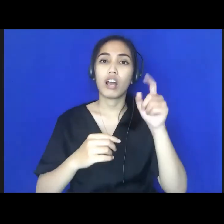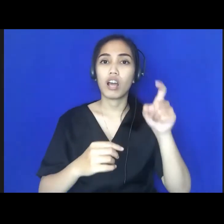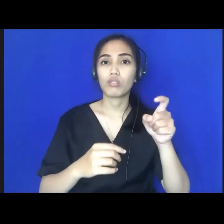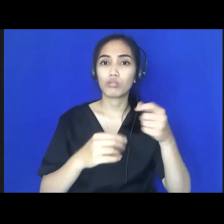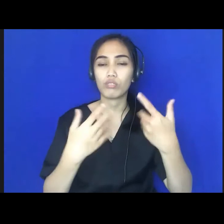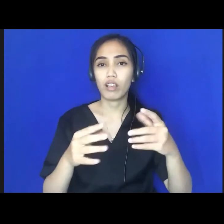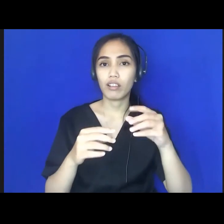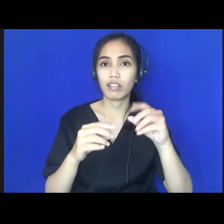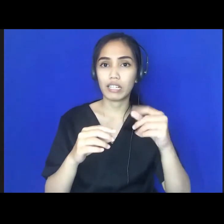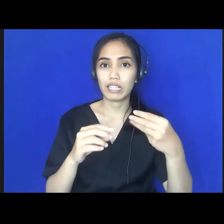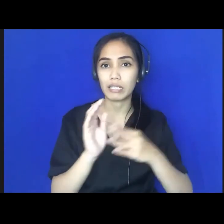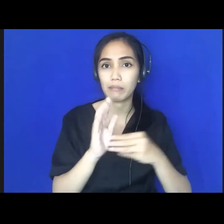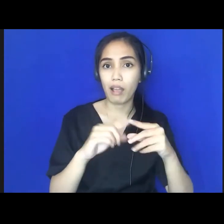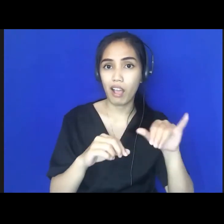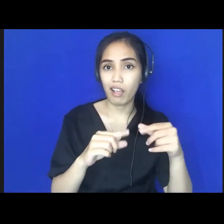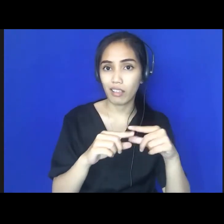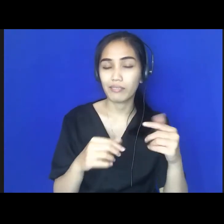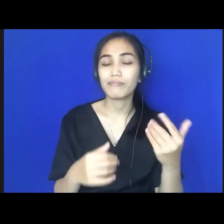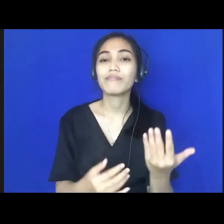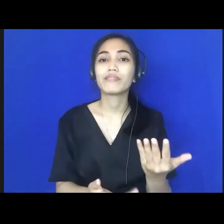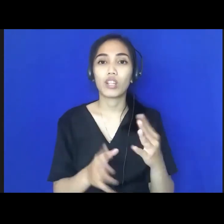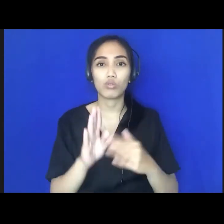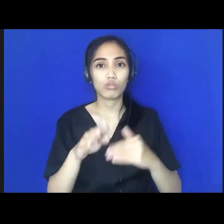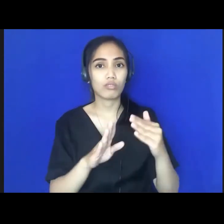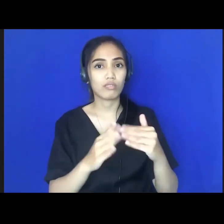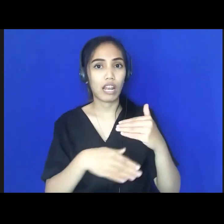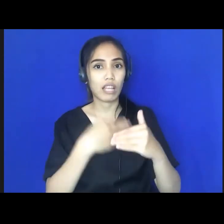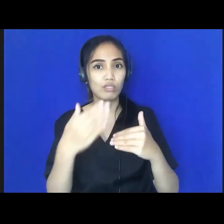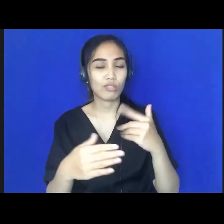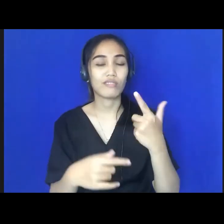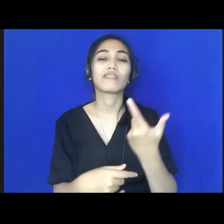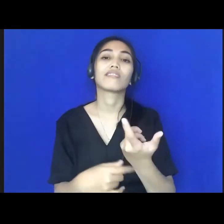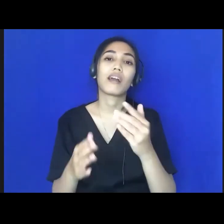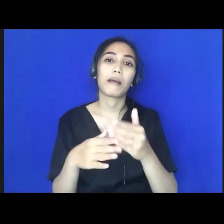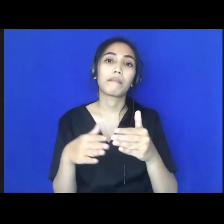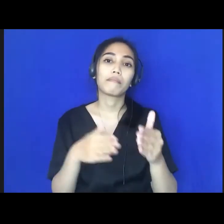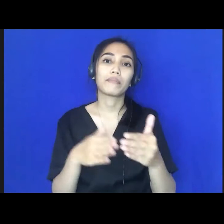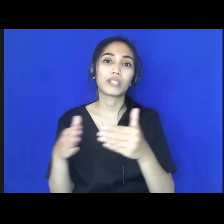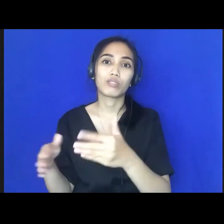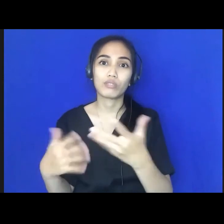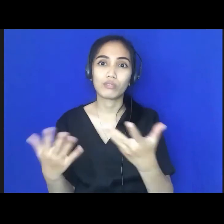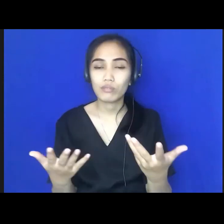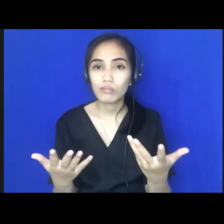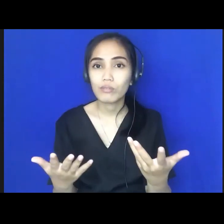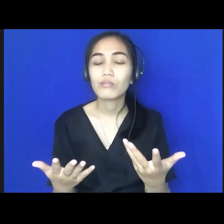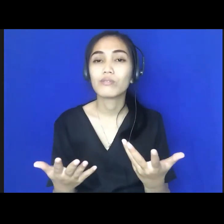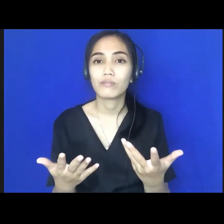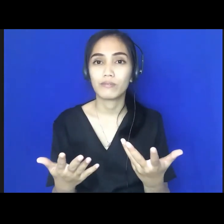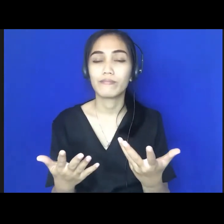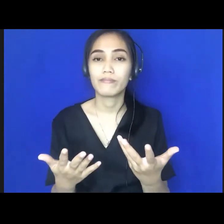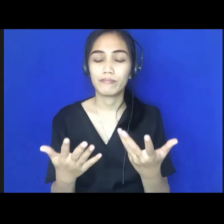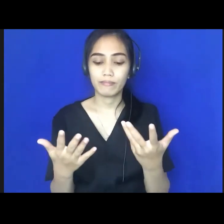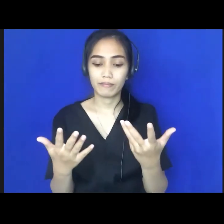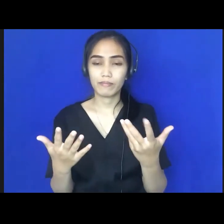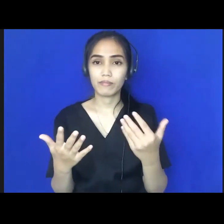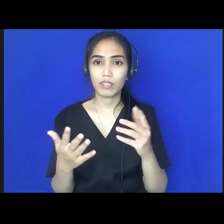remaja. Baik Ibu Dani, saya akan melanjutkan dulu ke narsum yang berikutnya. Terima kasih. Mungkin sedikit bertambah dulu ya Bu,